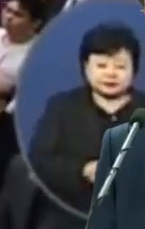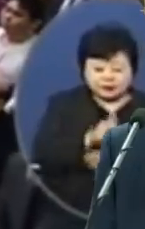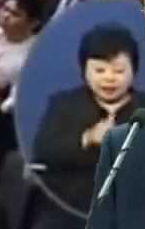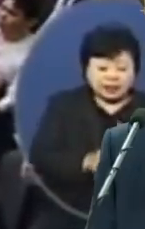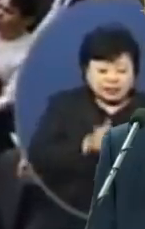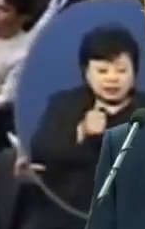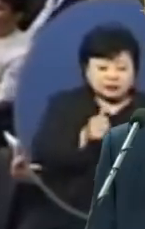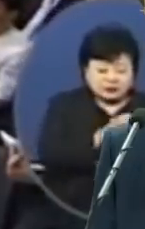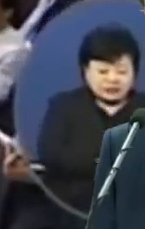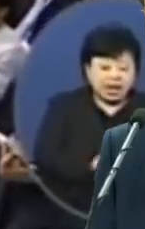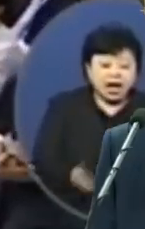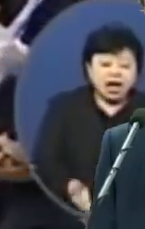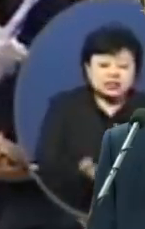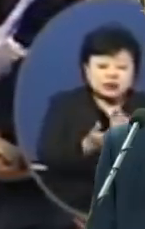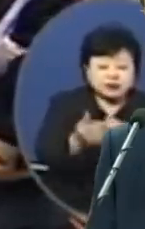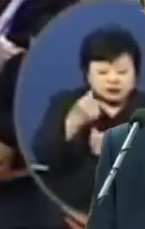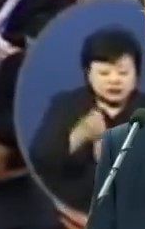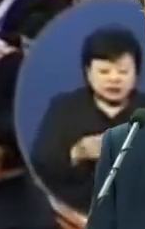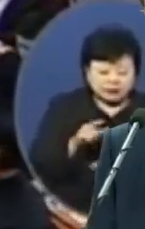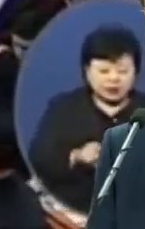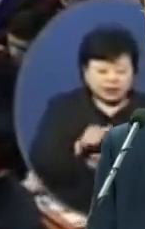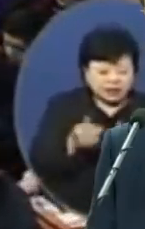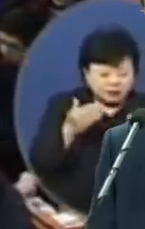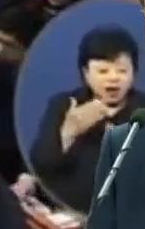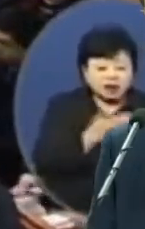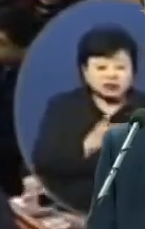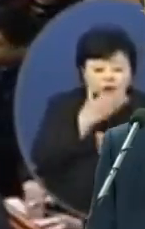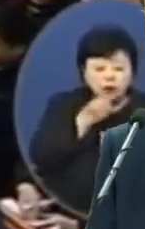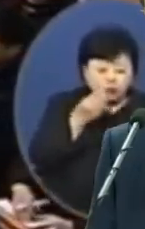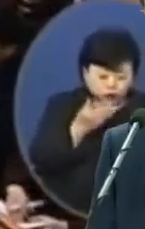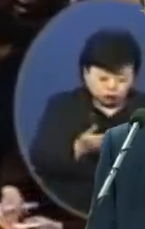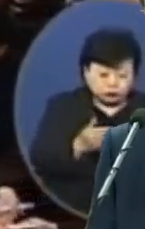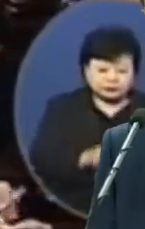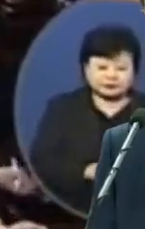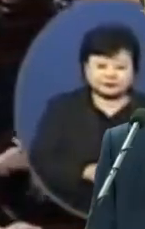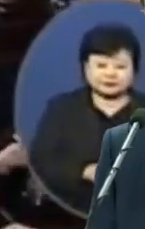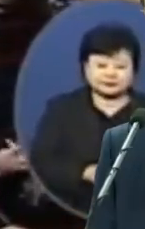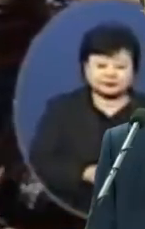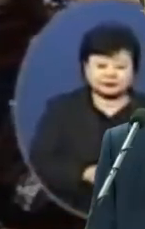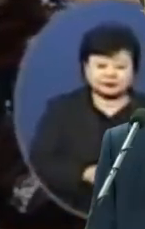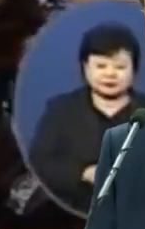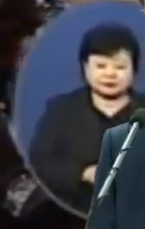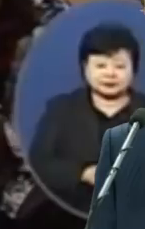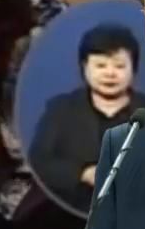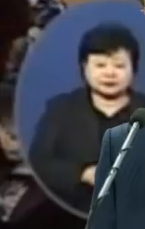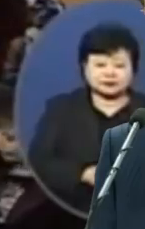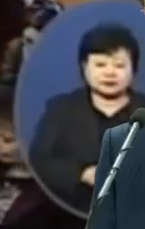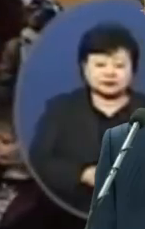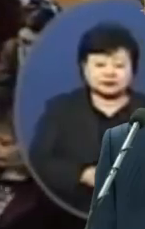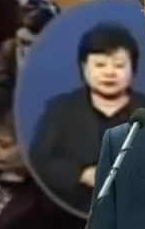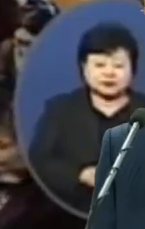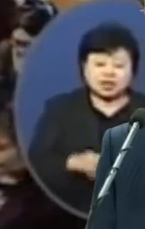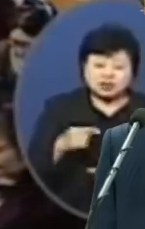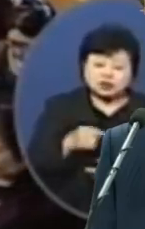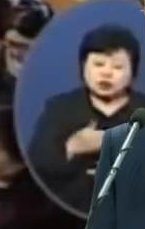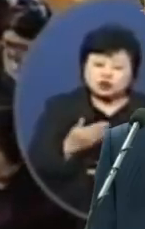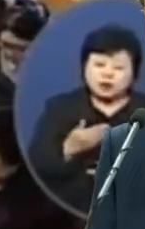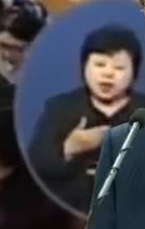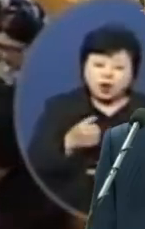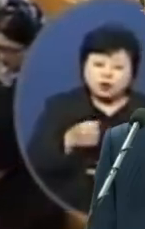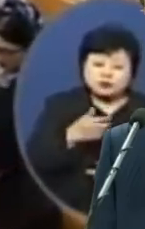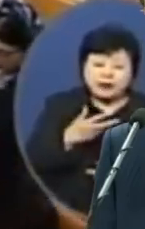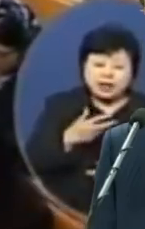하나님을 잘 섬기고 의지하면 하나님이 은총과 복을 주시는 것입니다. 제가 목회를 시작할 때 1958년에